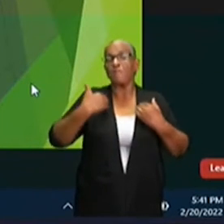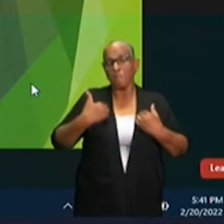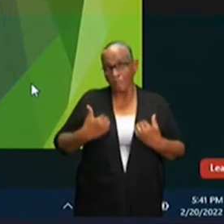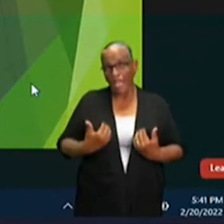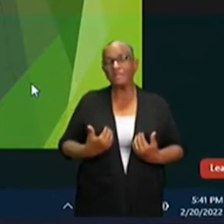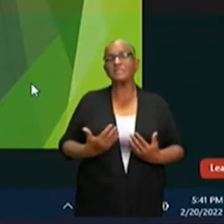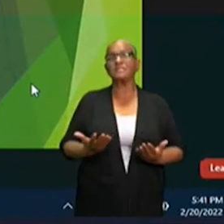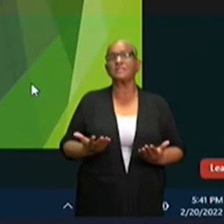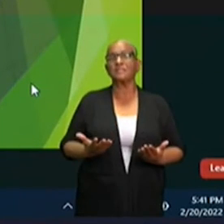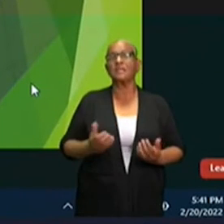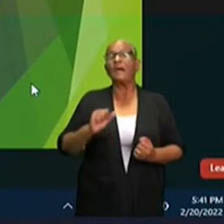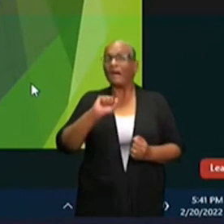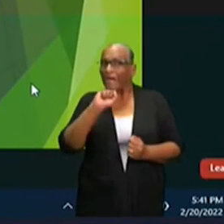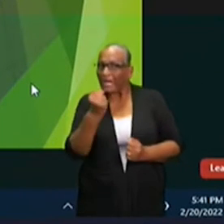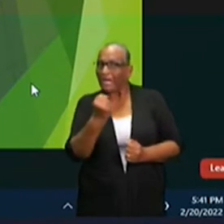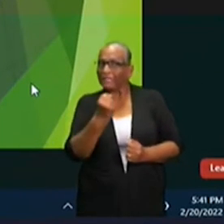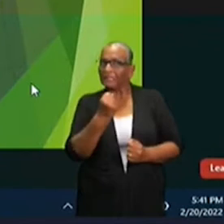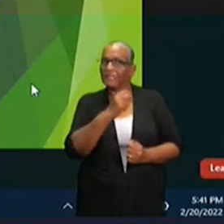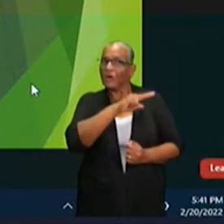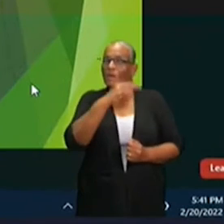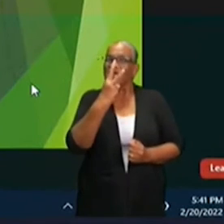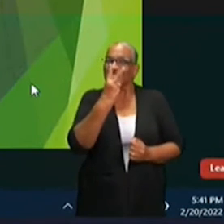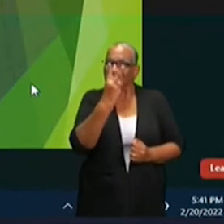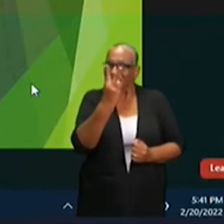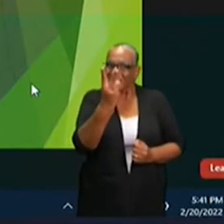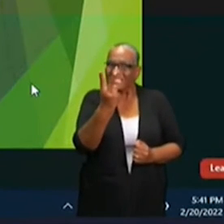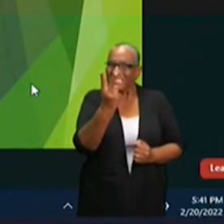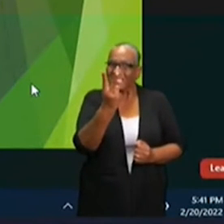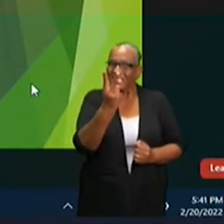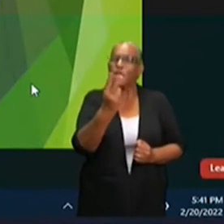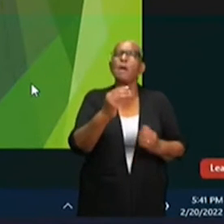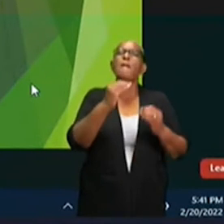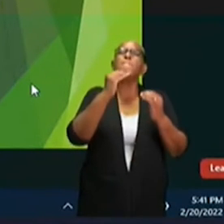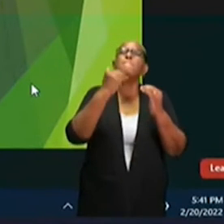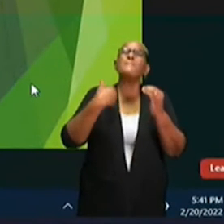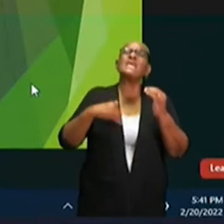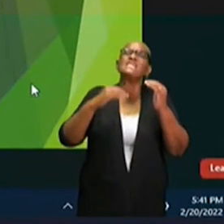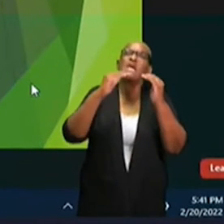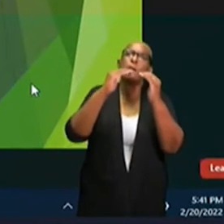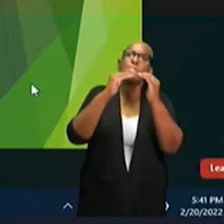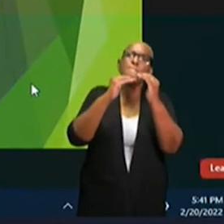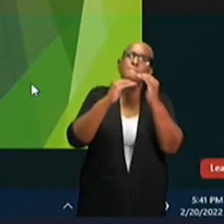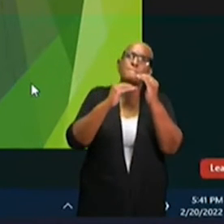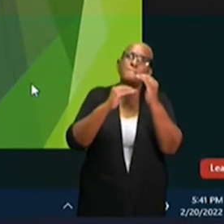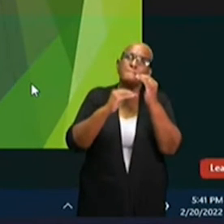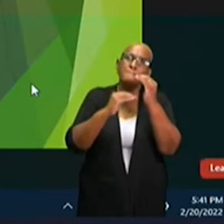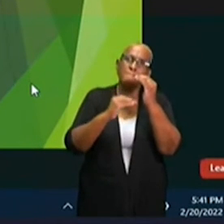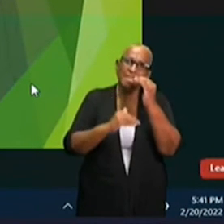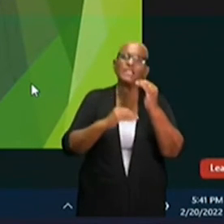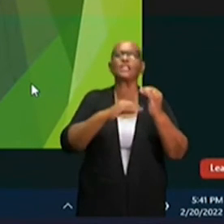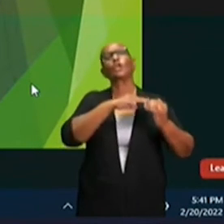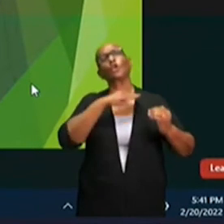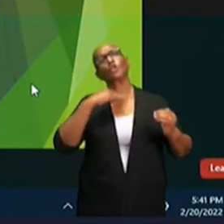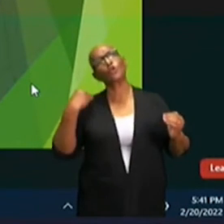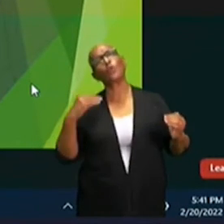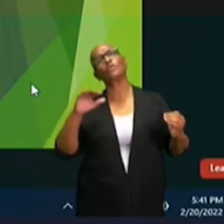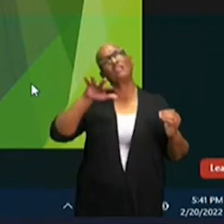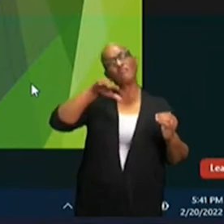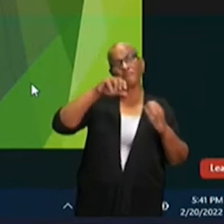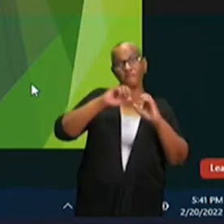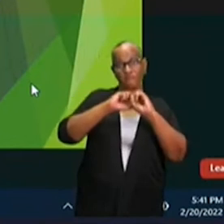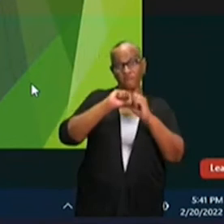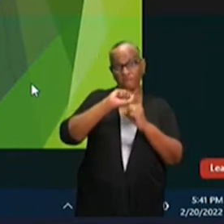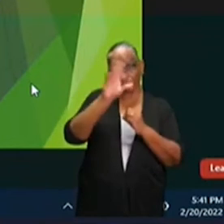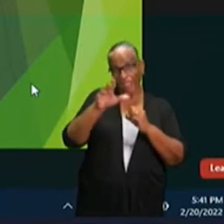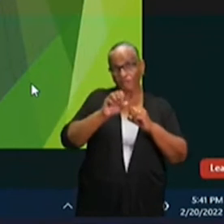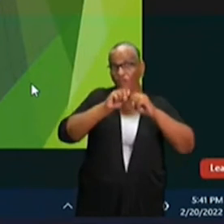ik, zien we toch een minder aantal personen welke is komen te overlijden in de vijfde golf. En